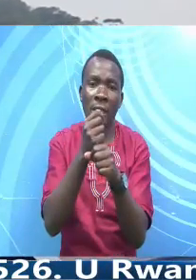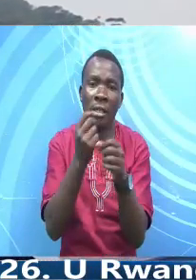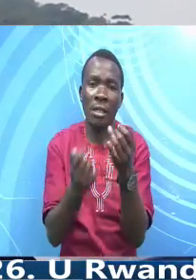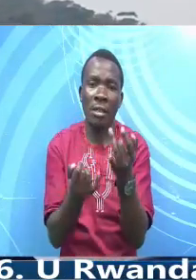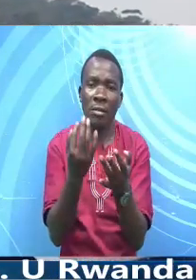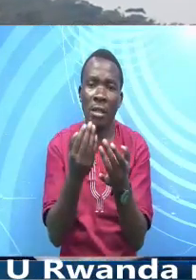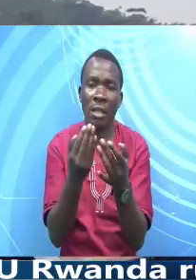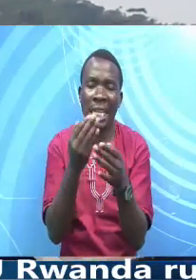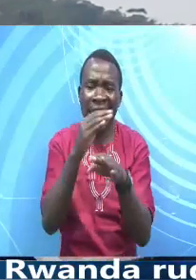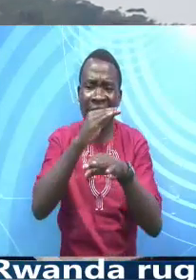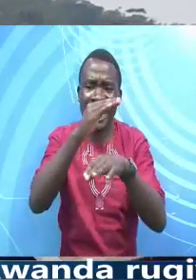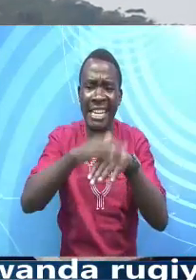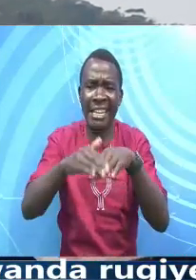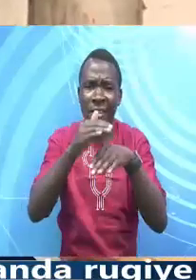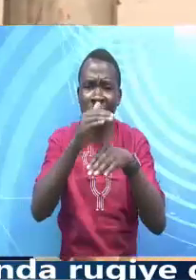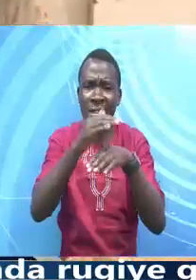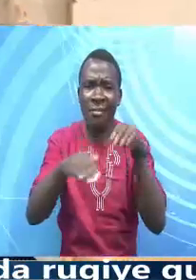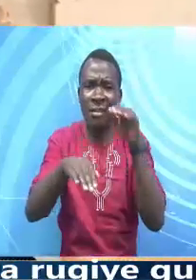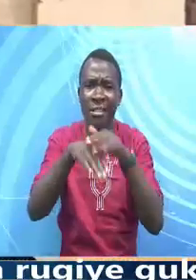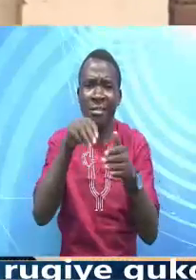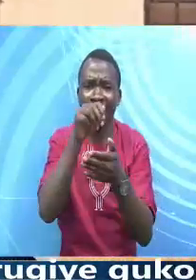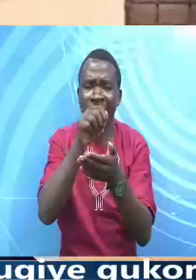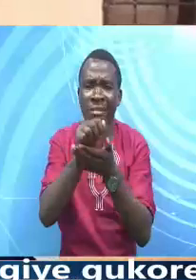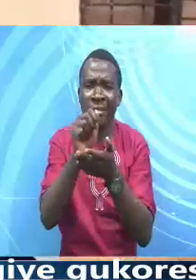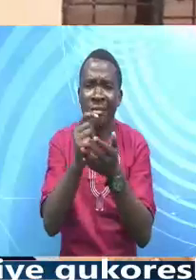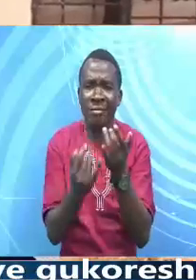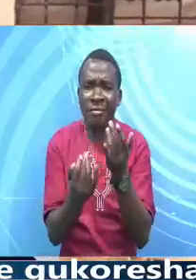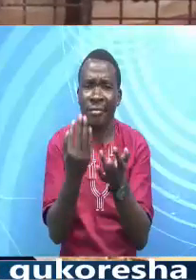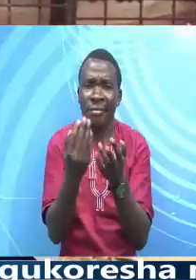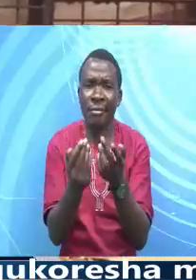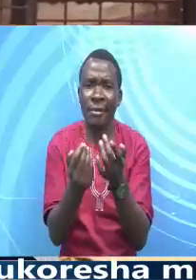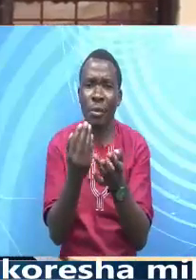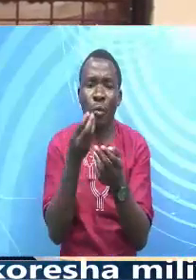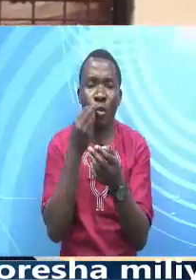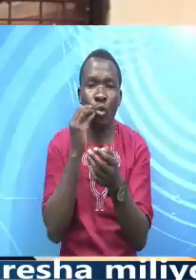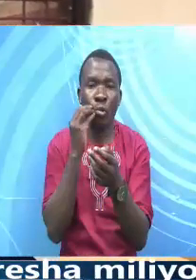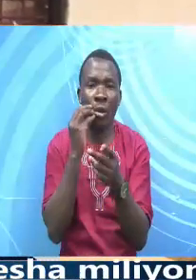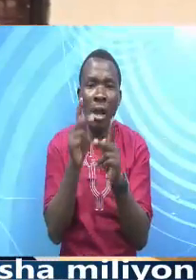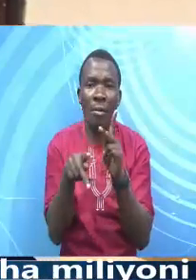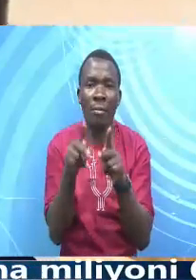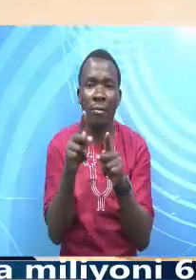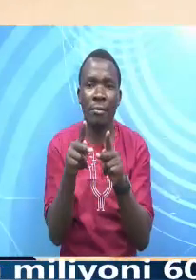kinono kinukira abantu, ntabwo nari nagiye mu kazi.